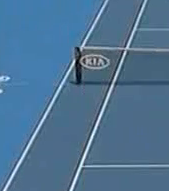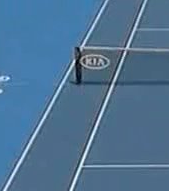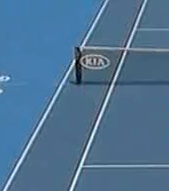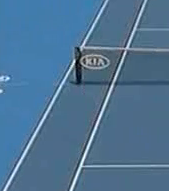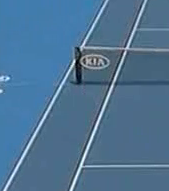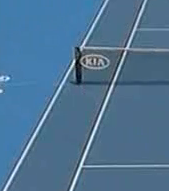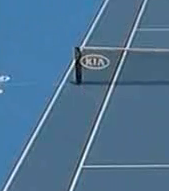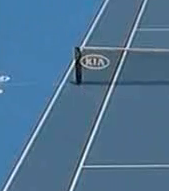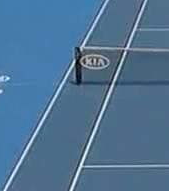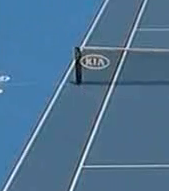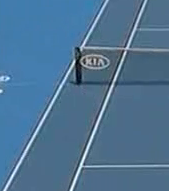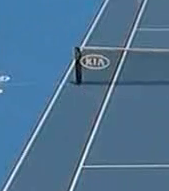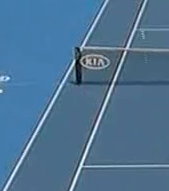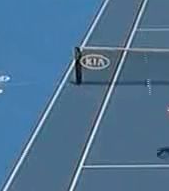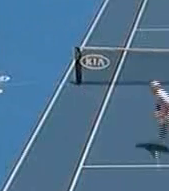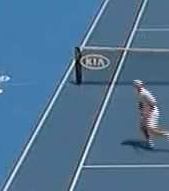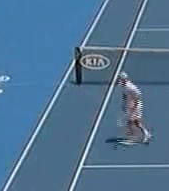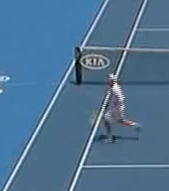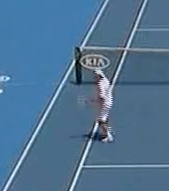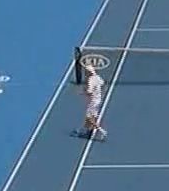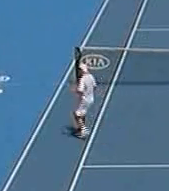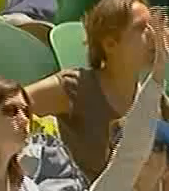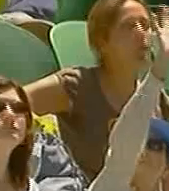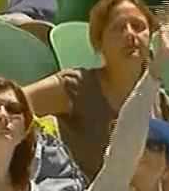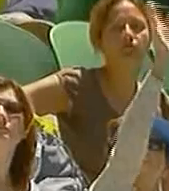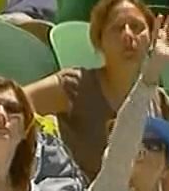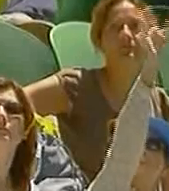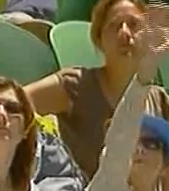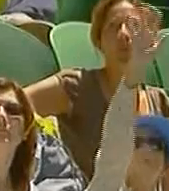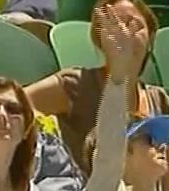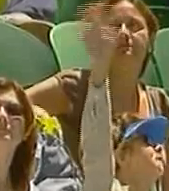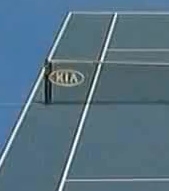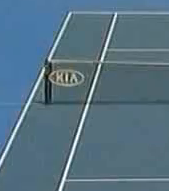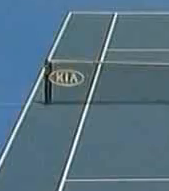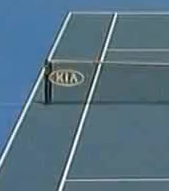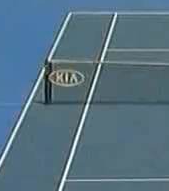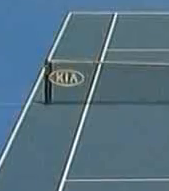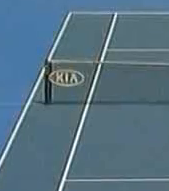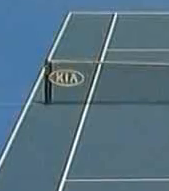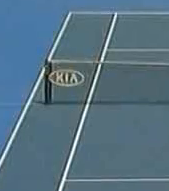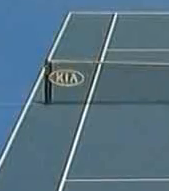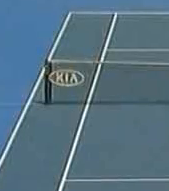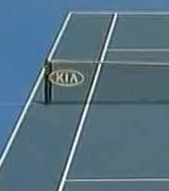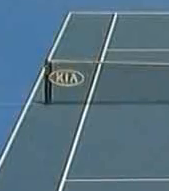Na Australijan Openu Jelena Janković i Nenad Zimonjić u paru sa Nestorom ostvarili pobede. Viktor Trojicki izgubio.